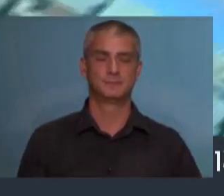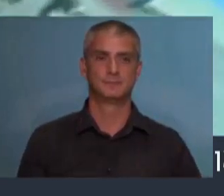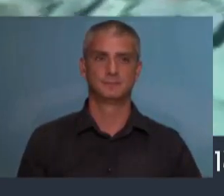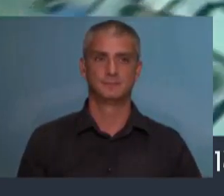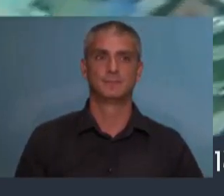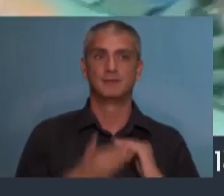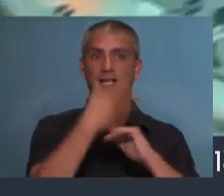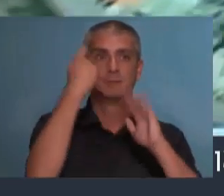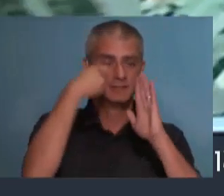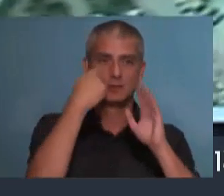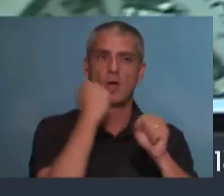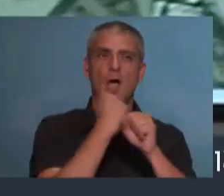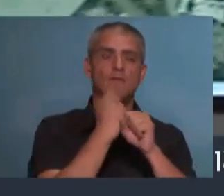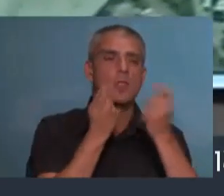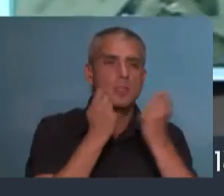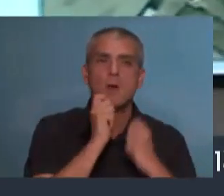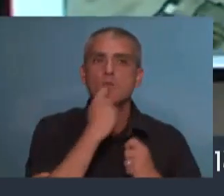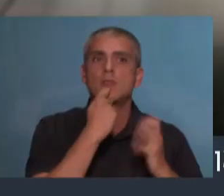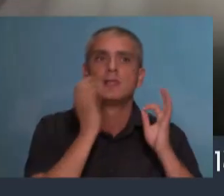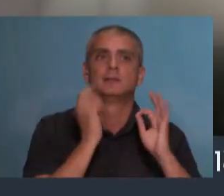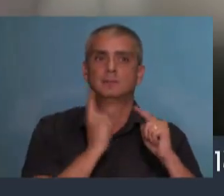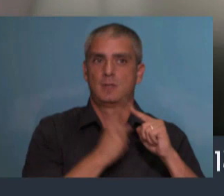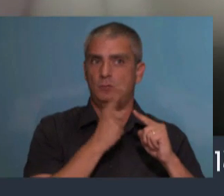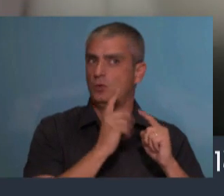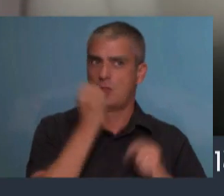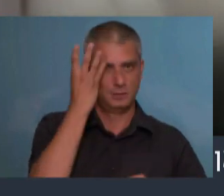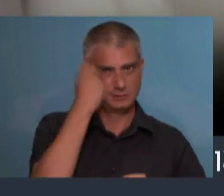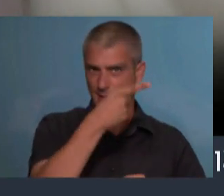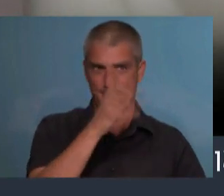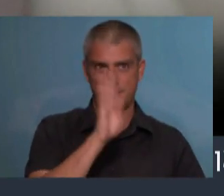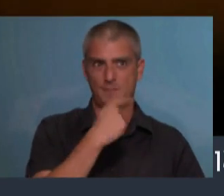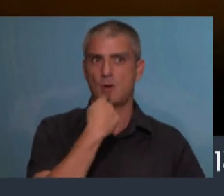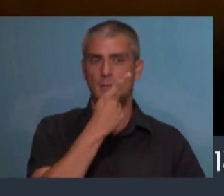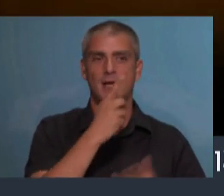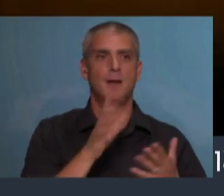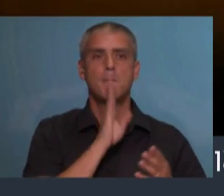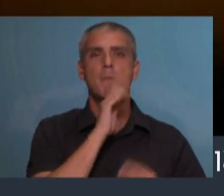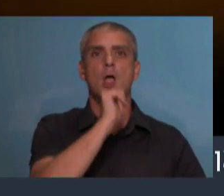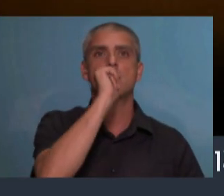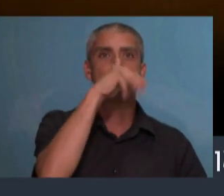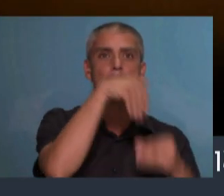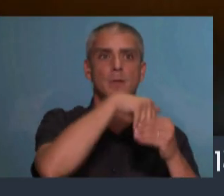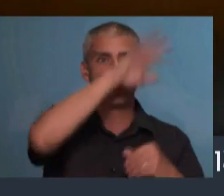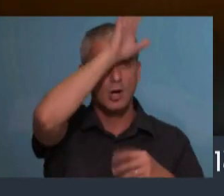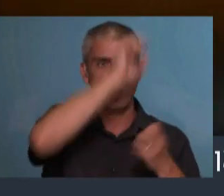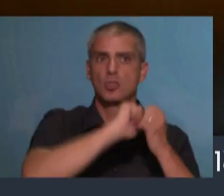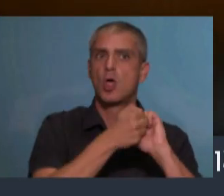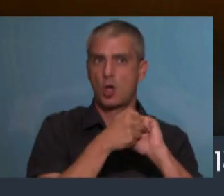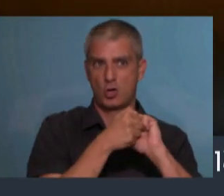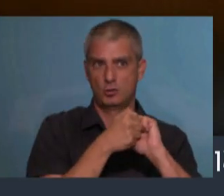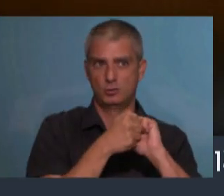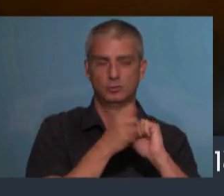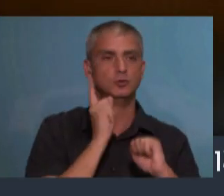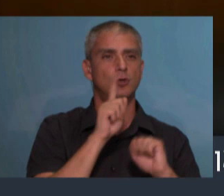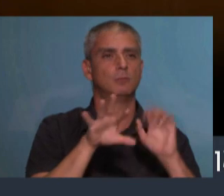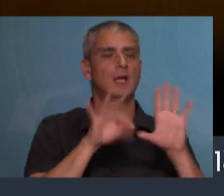קדמה לסרטון הזה עבודת מודיעין של ממש. לא סתם מזכיר נתניהו את בעיות המים באיראן, או במקרה כמובן מציין